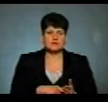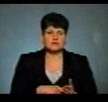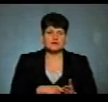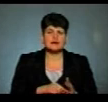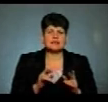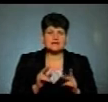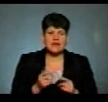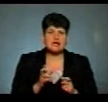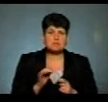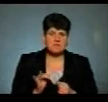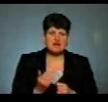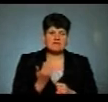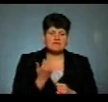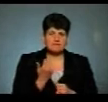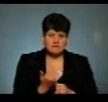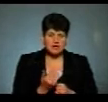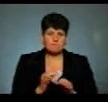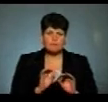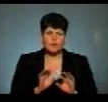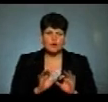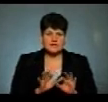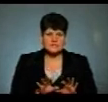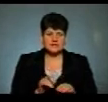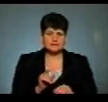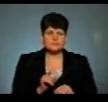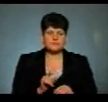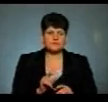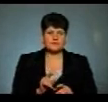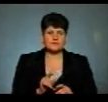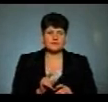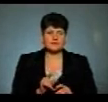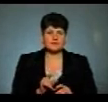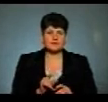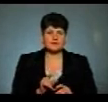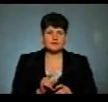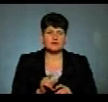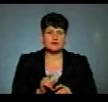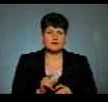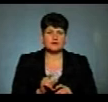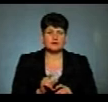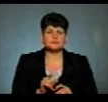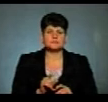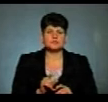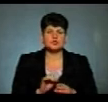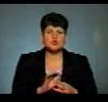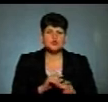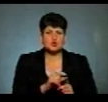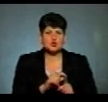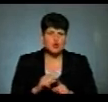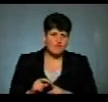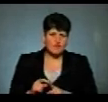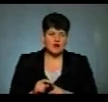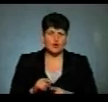Як би ви пояснили коментар, як би ви прокоментували, верніше, слова